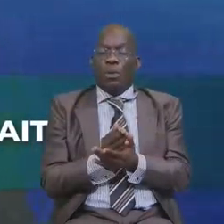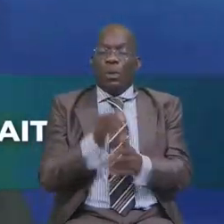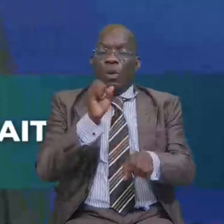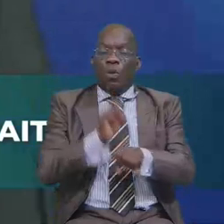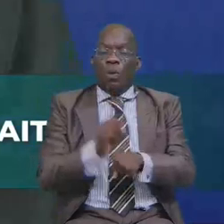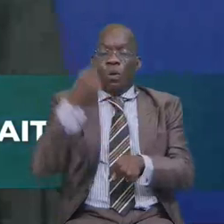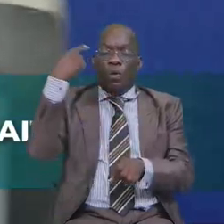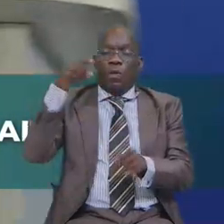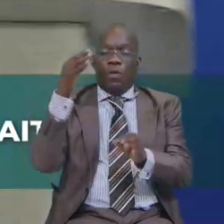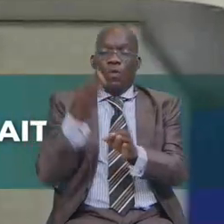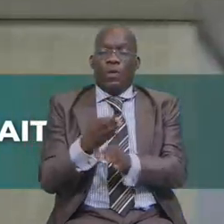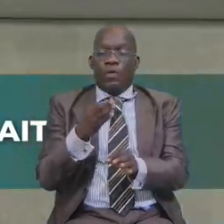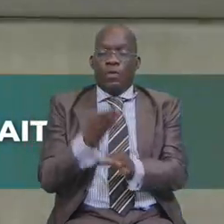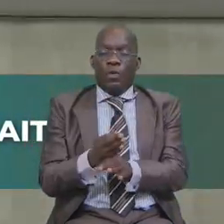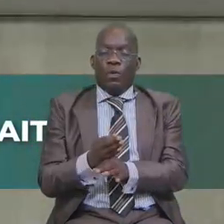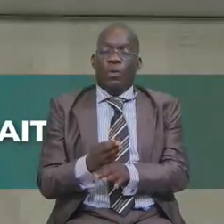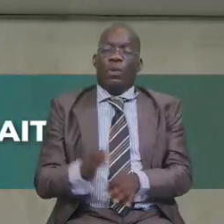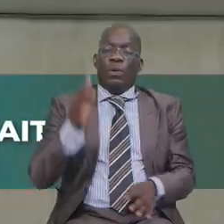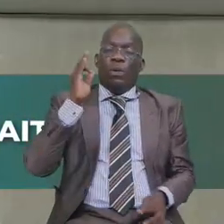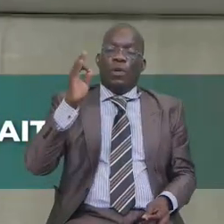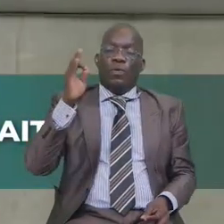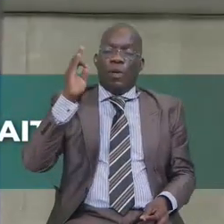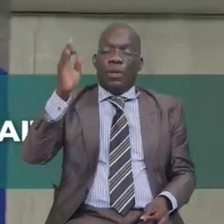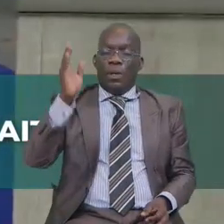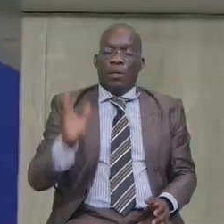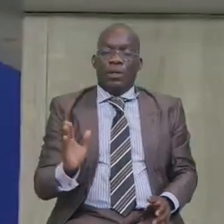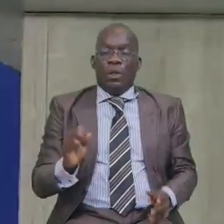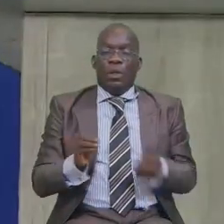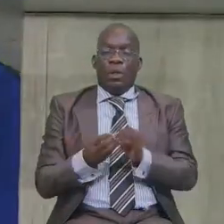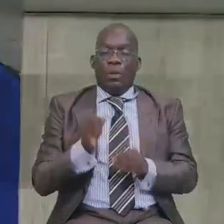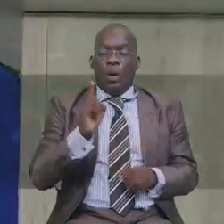fidèles. Voilà le premier élément.